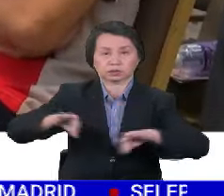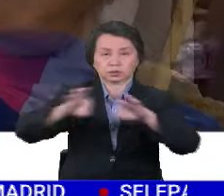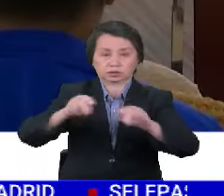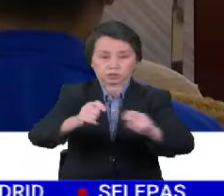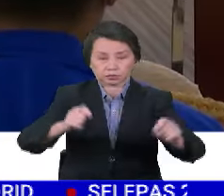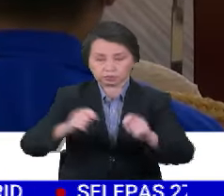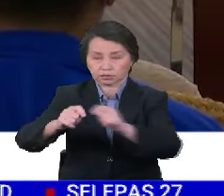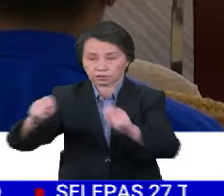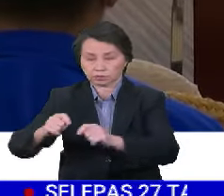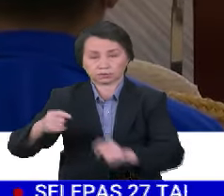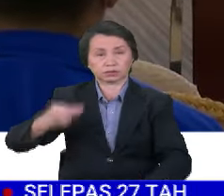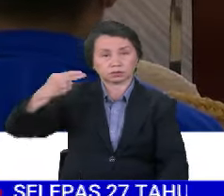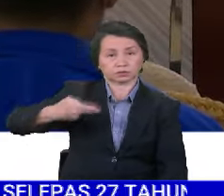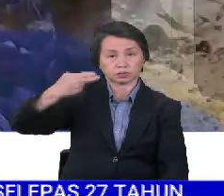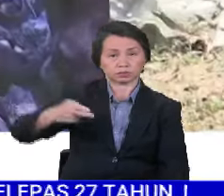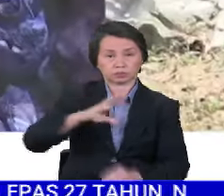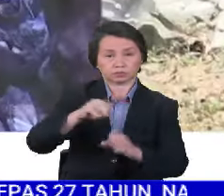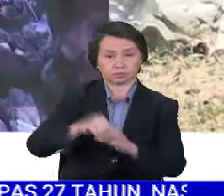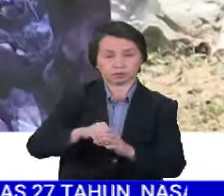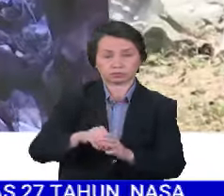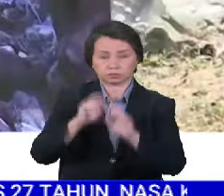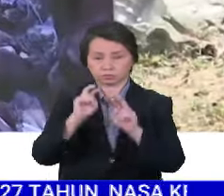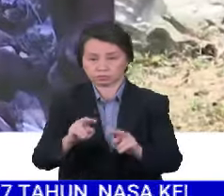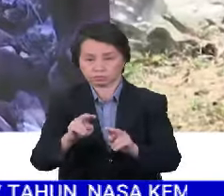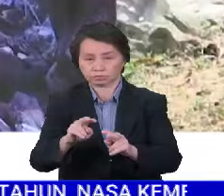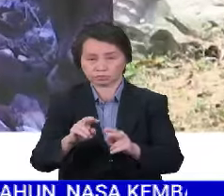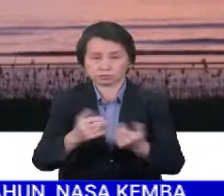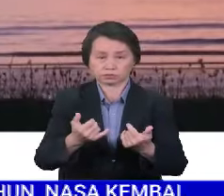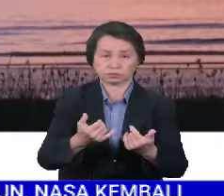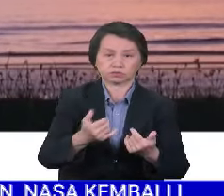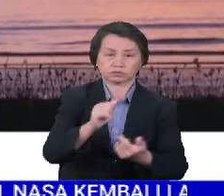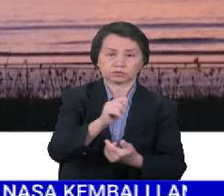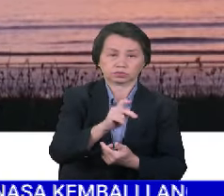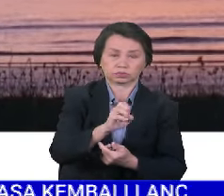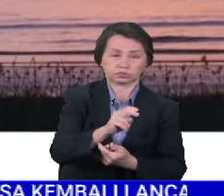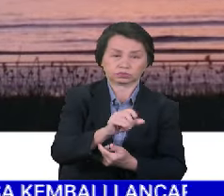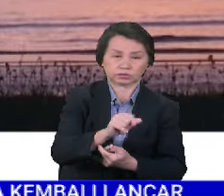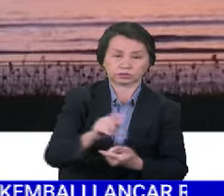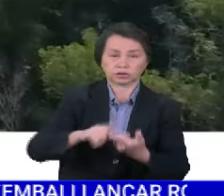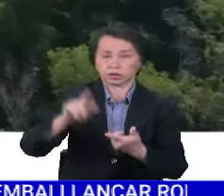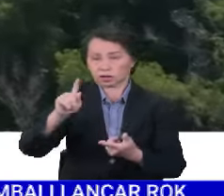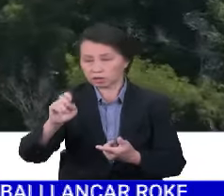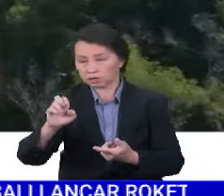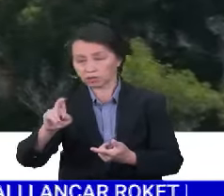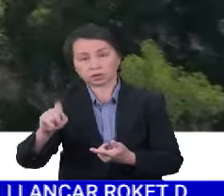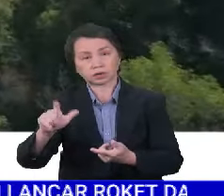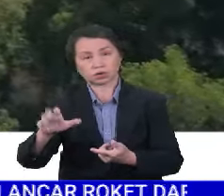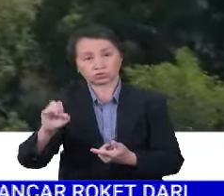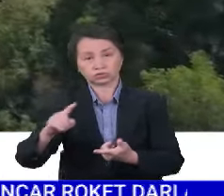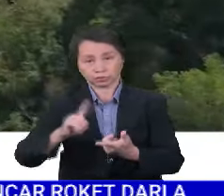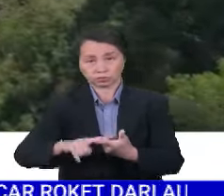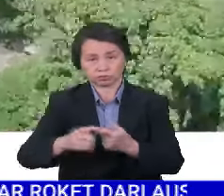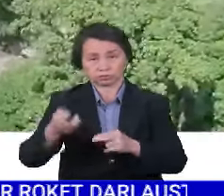tampak tampak bersejarah yang melibatkan perspektif konservasi dan arkeologi sekaligus menjadi nilai tambah bagi